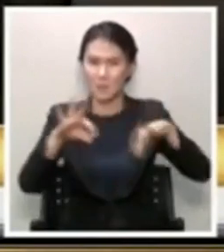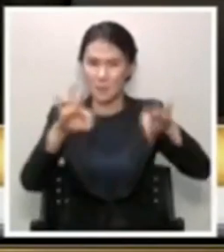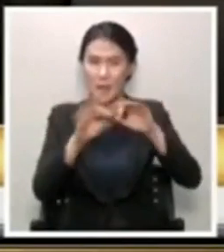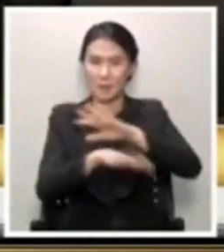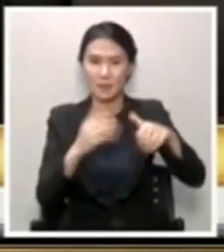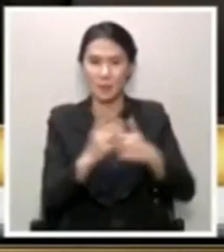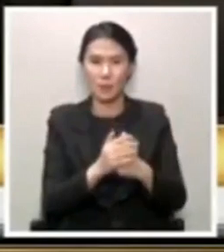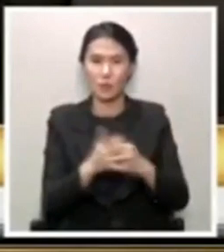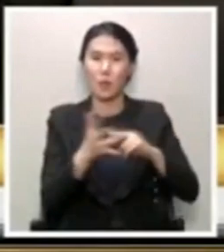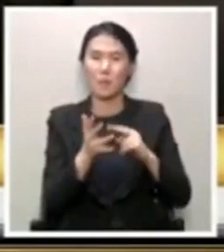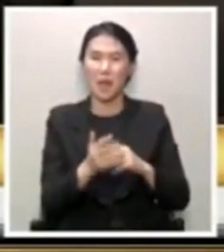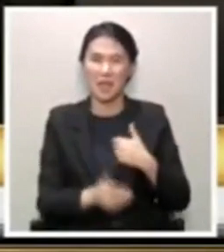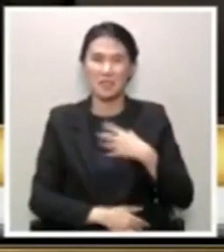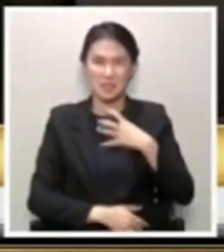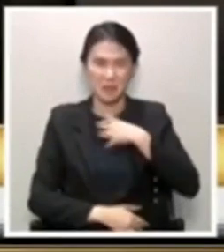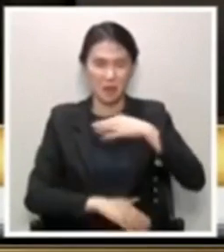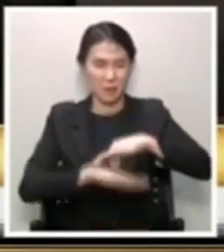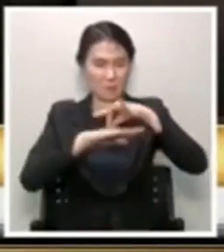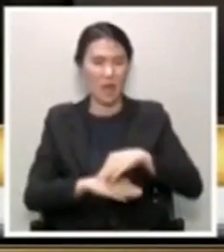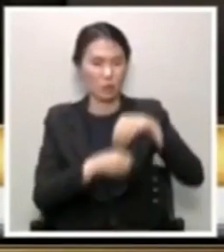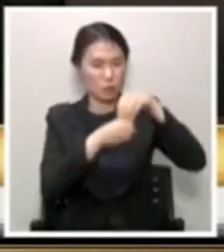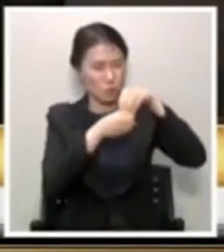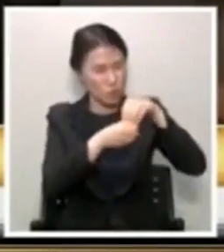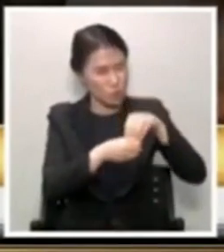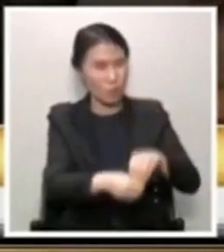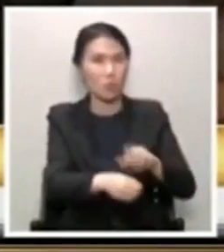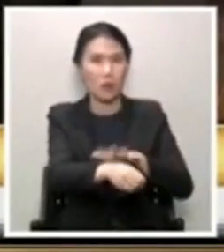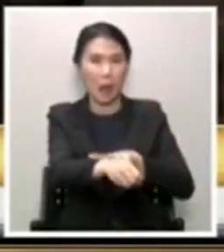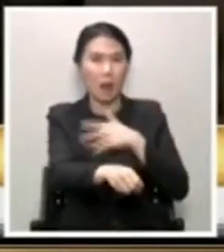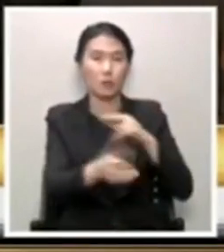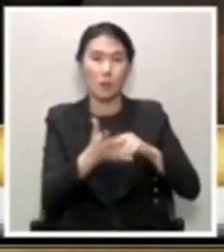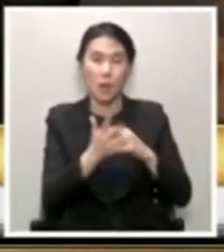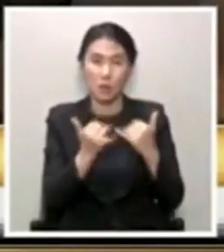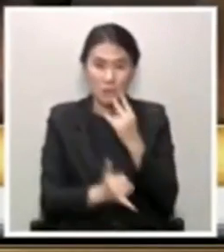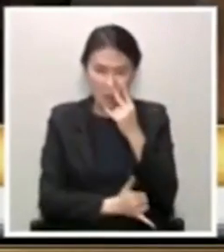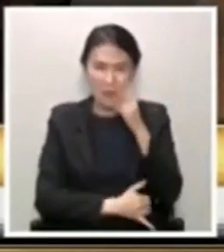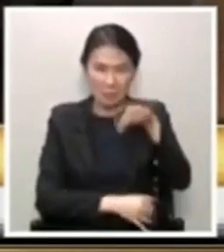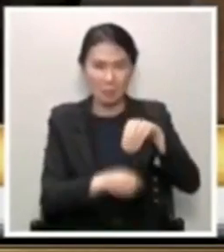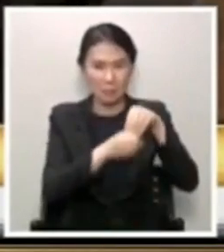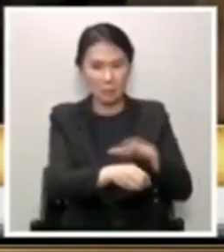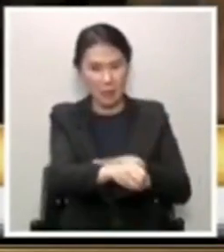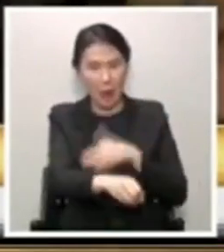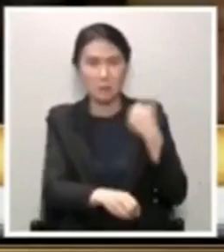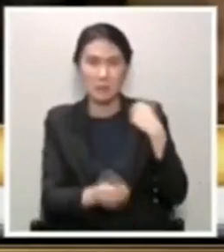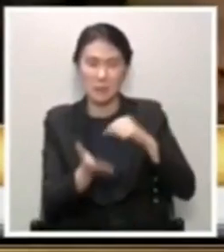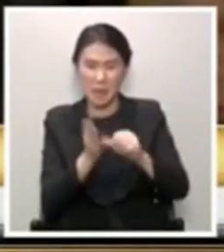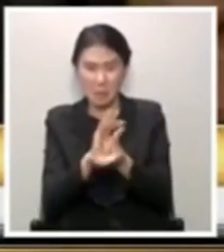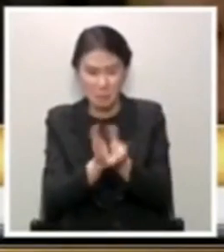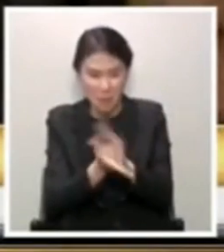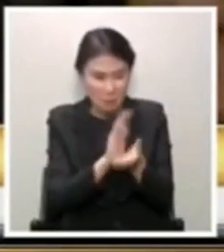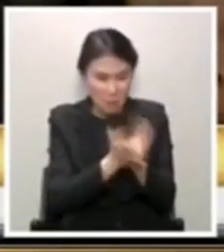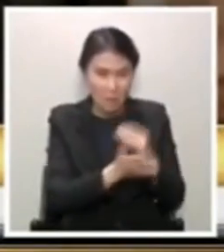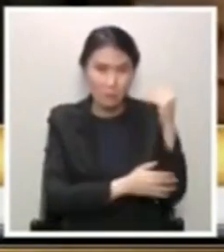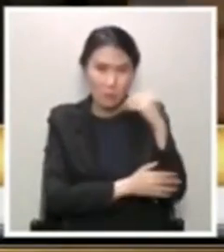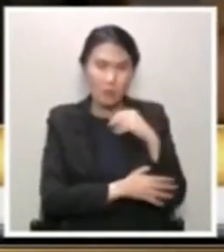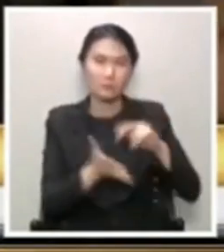าเขาอยากอยู่ยาวนะครับแล้วก็ยาวจริงๆนะแก้เปลี่ยนหลายทีนะครับสุดท้ายคืออะไรเพื่อทำให้ค